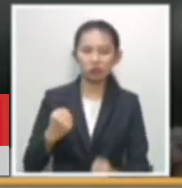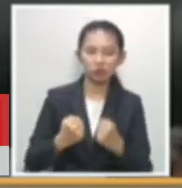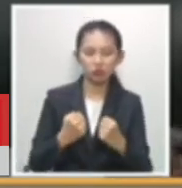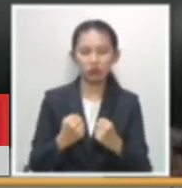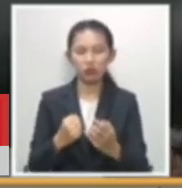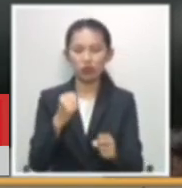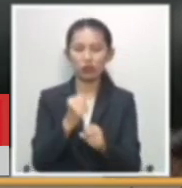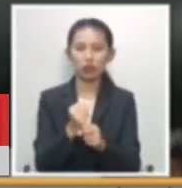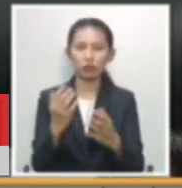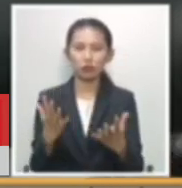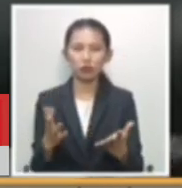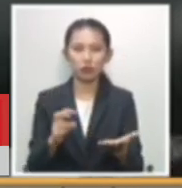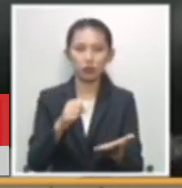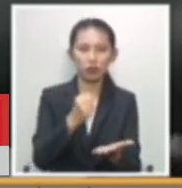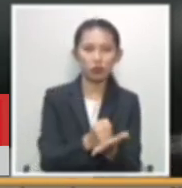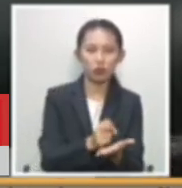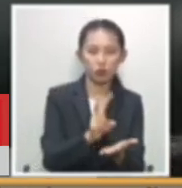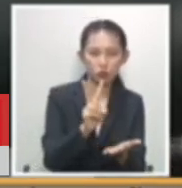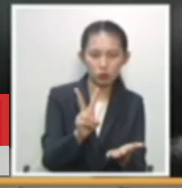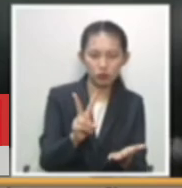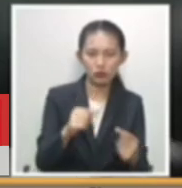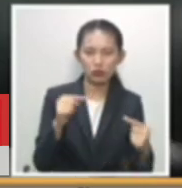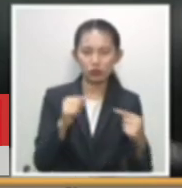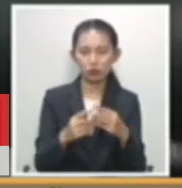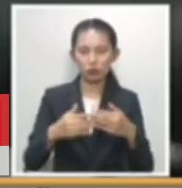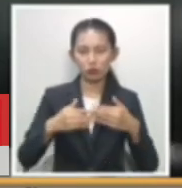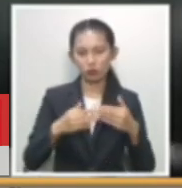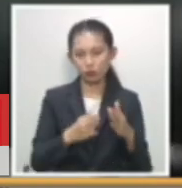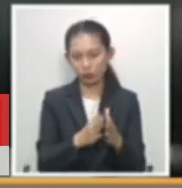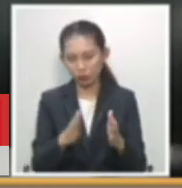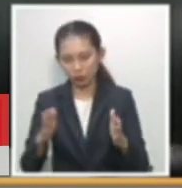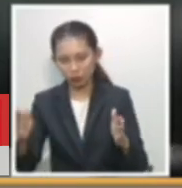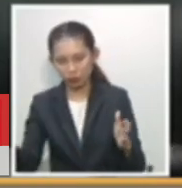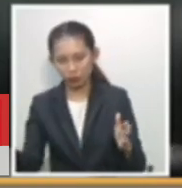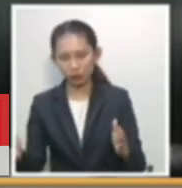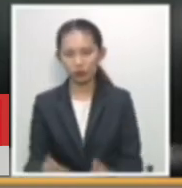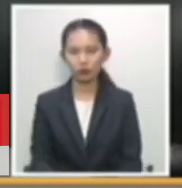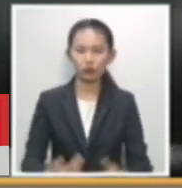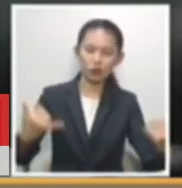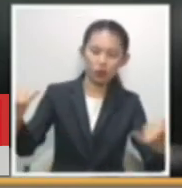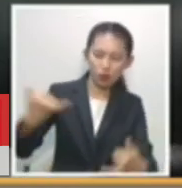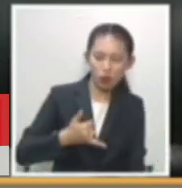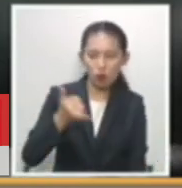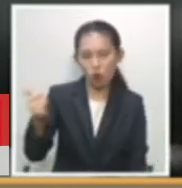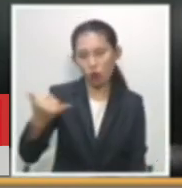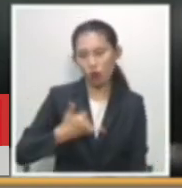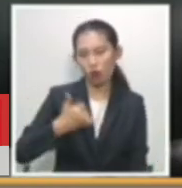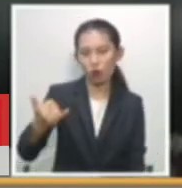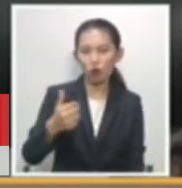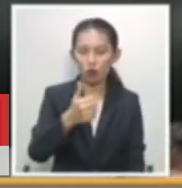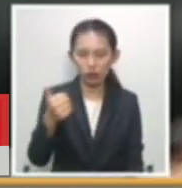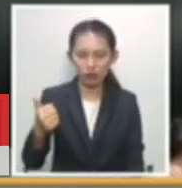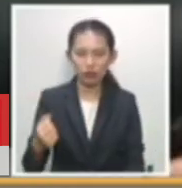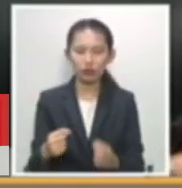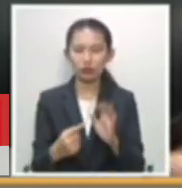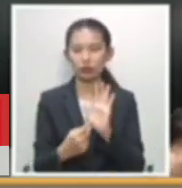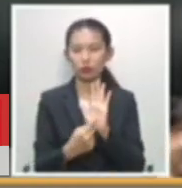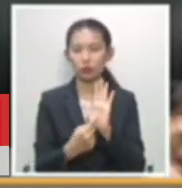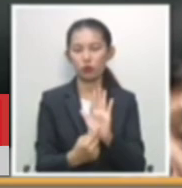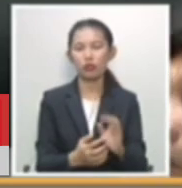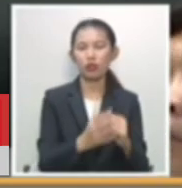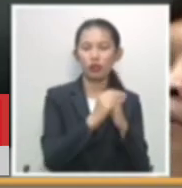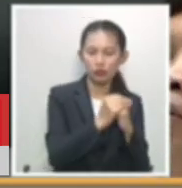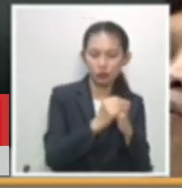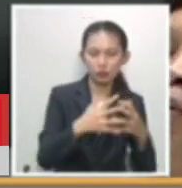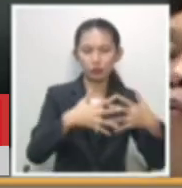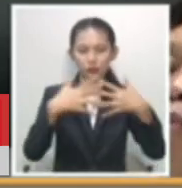คะไม่ว่าจะเป็นวีซ่าแบบระยะยาวที่สามารถเข้าออกได้หลายครั้งหลายประเทศก็ทำกันค่ะไม่ว่าจะเป็นจีนอเมริกาหรือว่